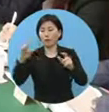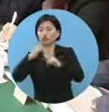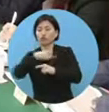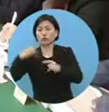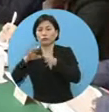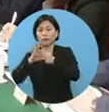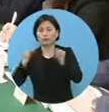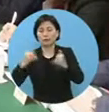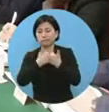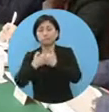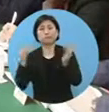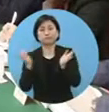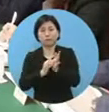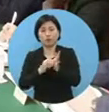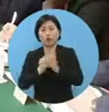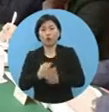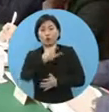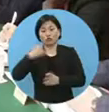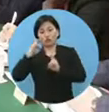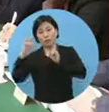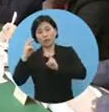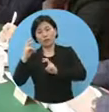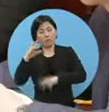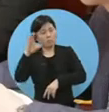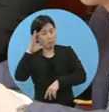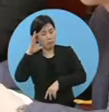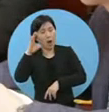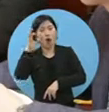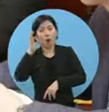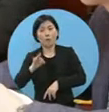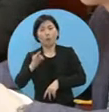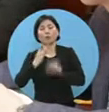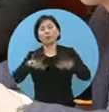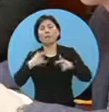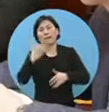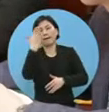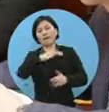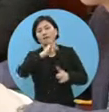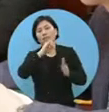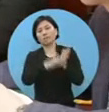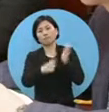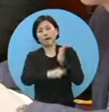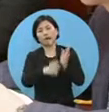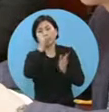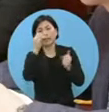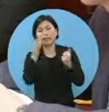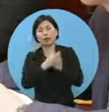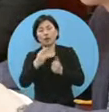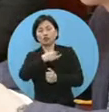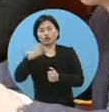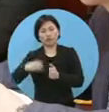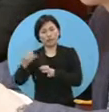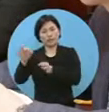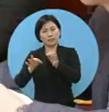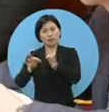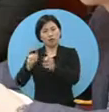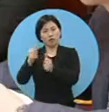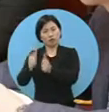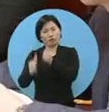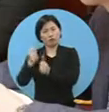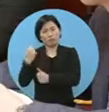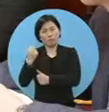방안을 논의했습니다. 중국 기업인들은 친환경 전남 농수산식품이 중국 시장에서 충분히 경쟁력이 있다고